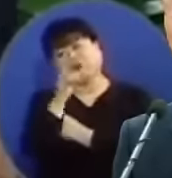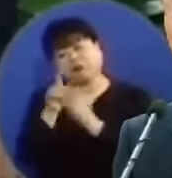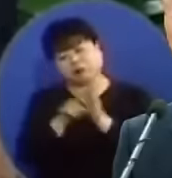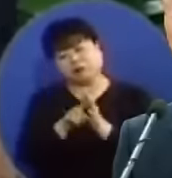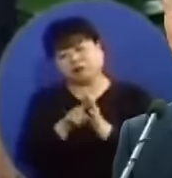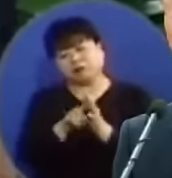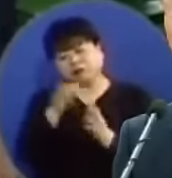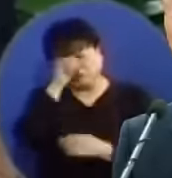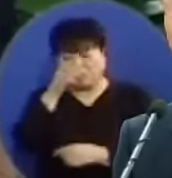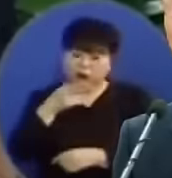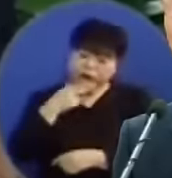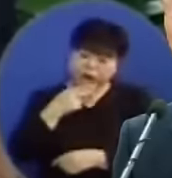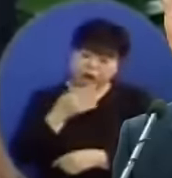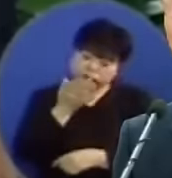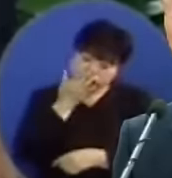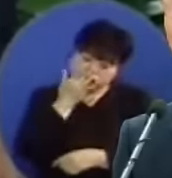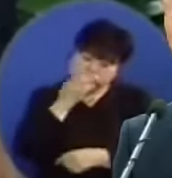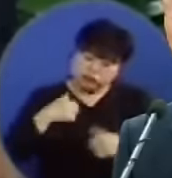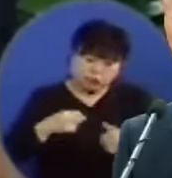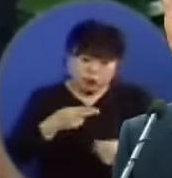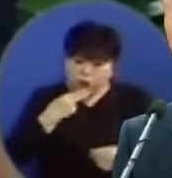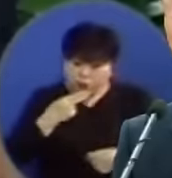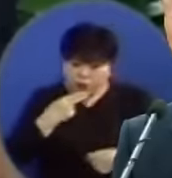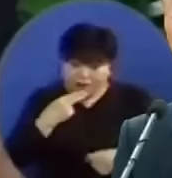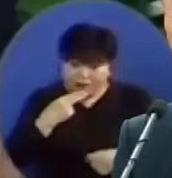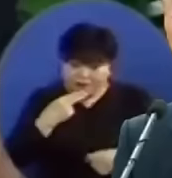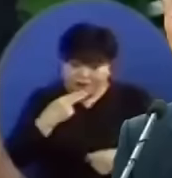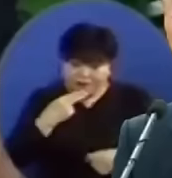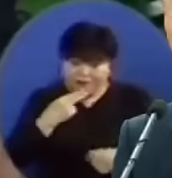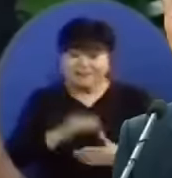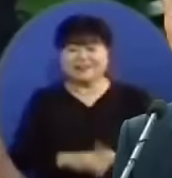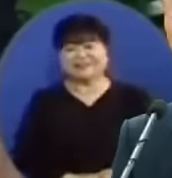안 믿었는지 기쁜 거 없던데요.